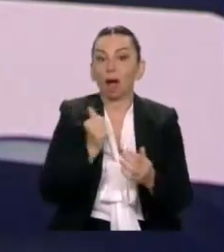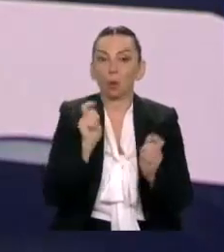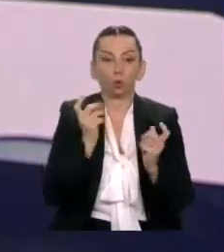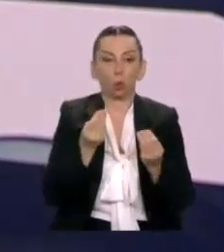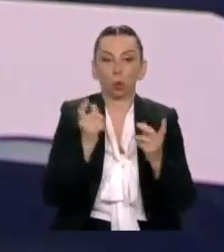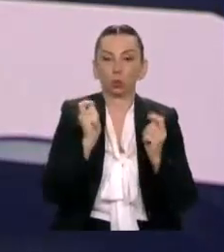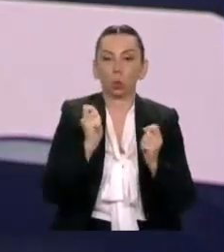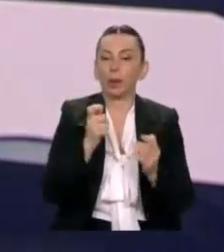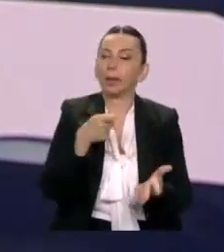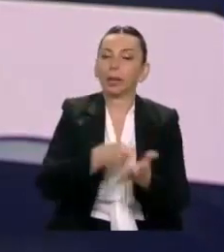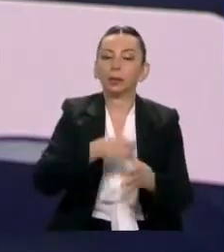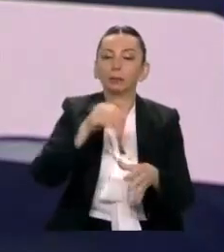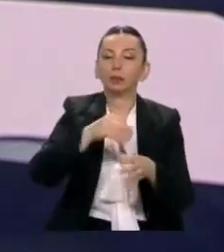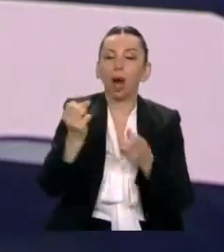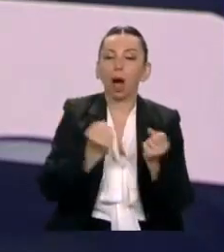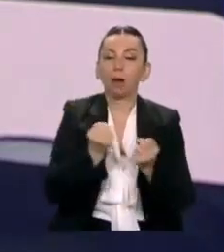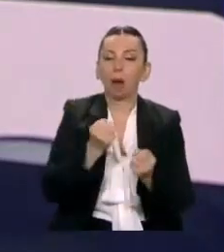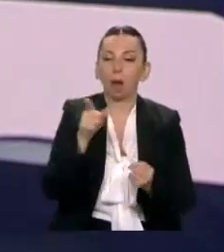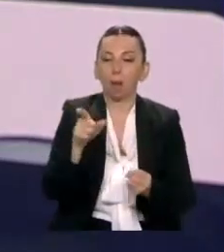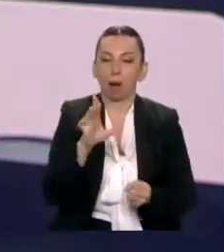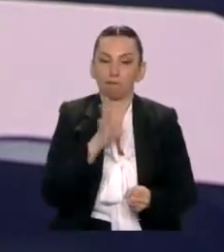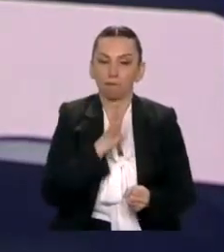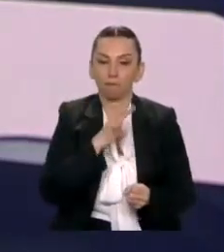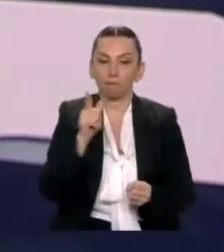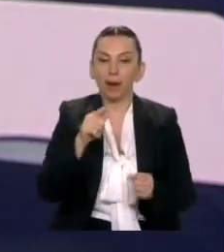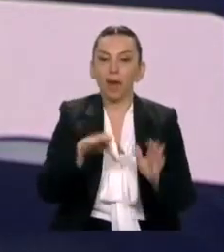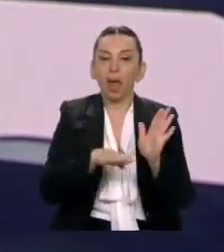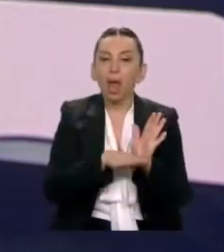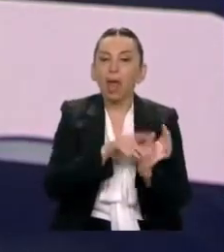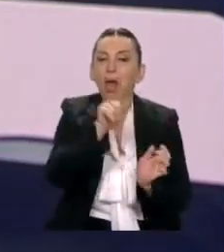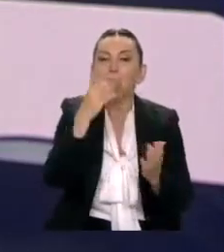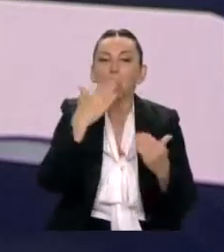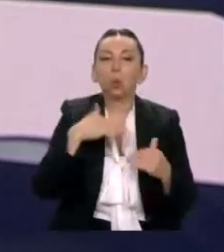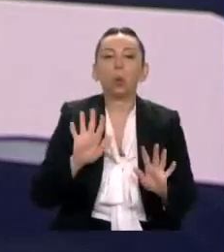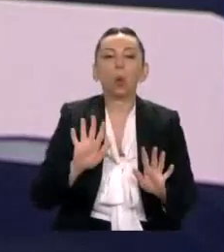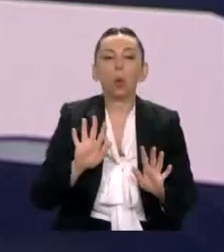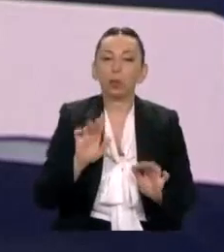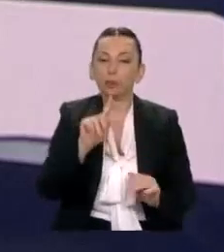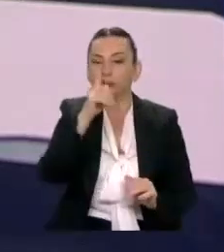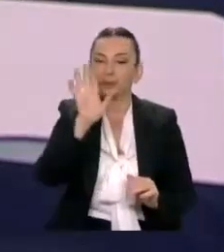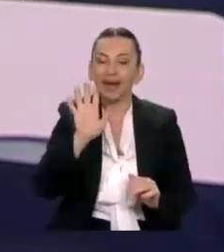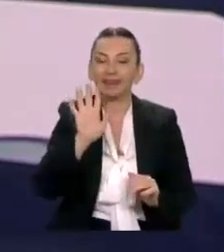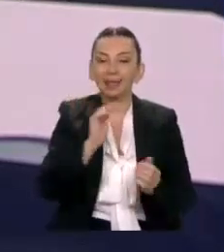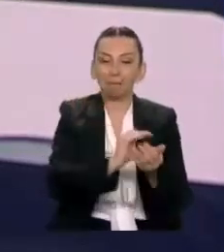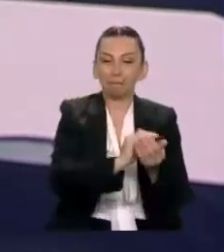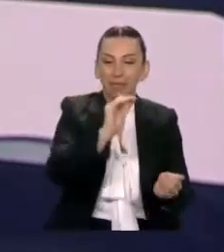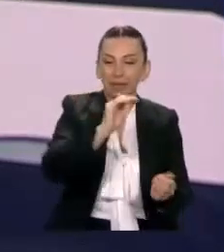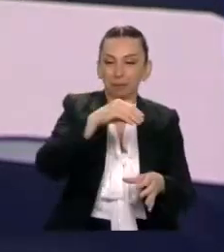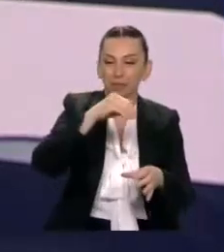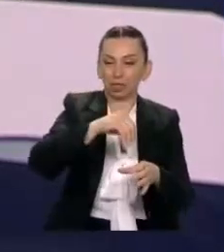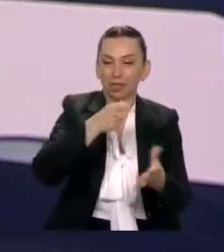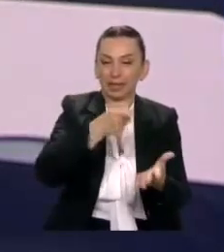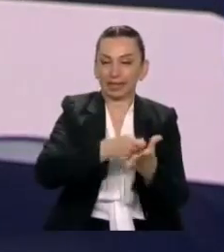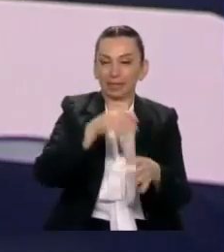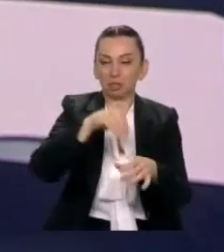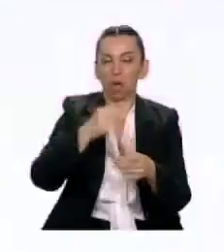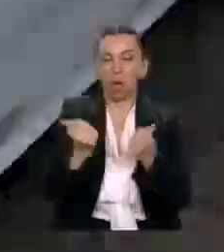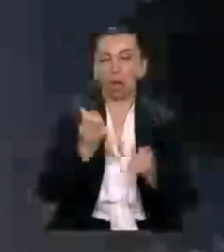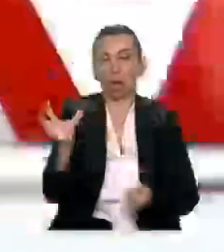otomobile yöneldi orta sınıf. Hatta öyle bir hal aldı ki bu durum, ehliyeti olmayanlar bile sadece yatırım için araba alır hale geldi.